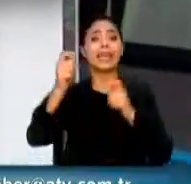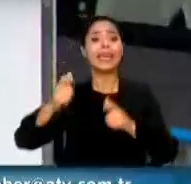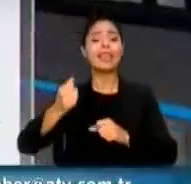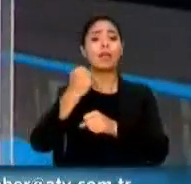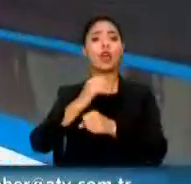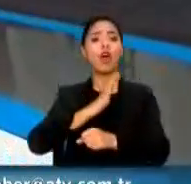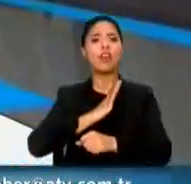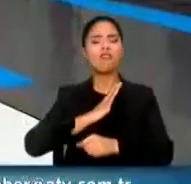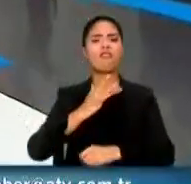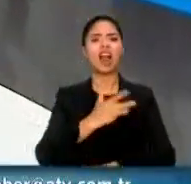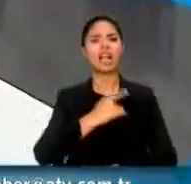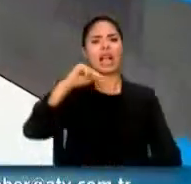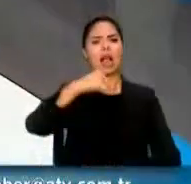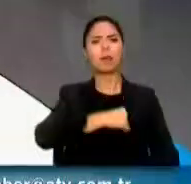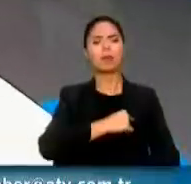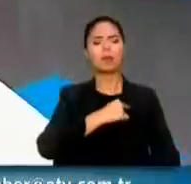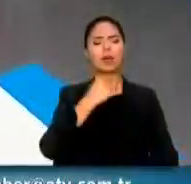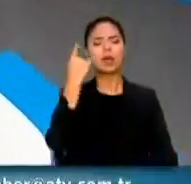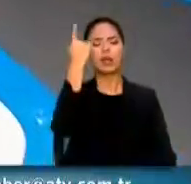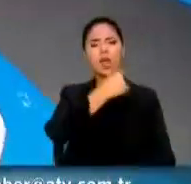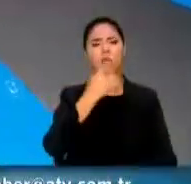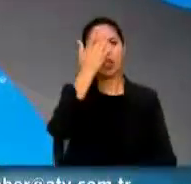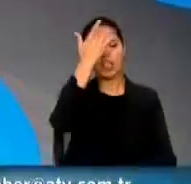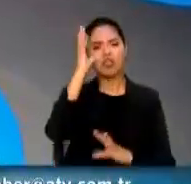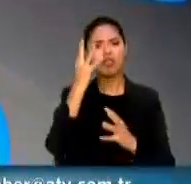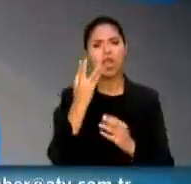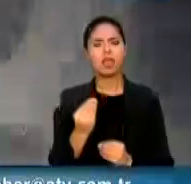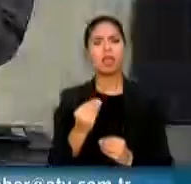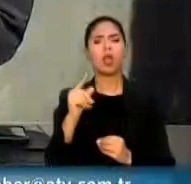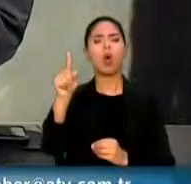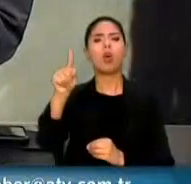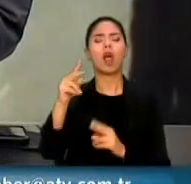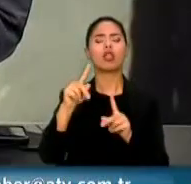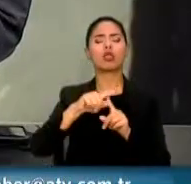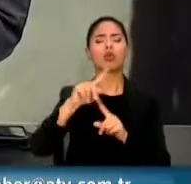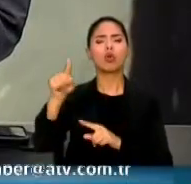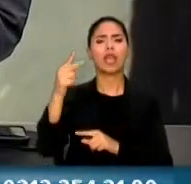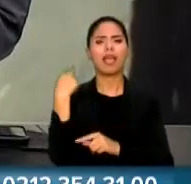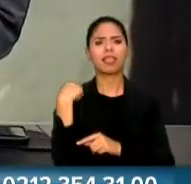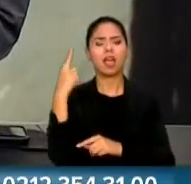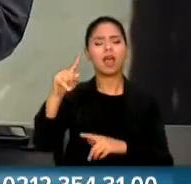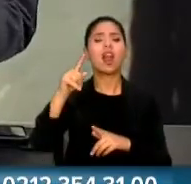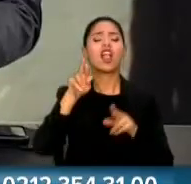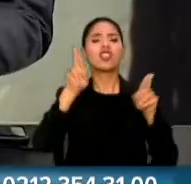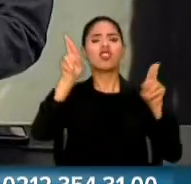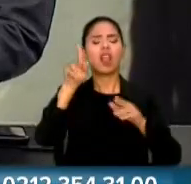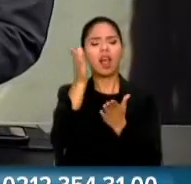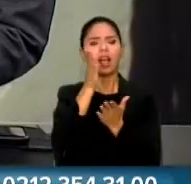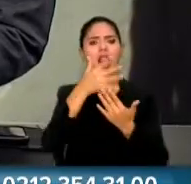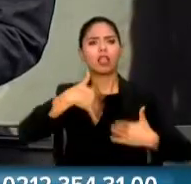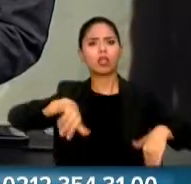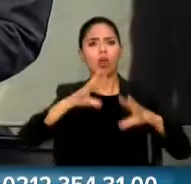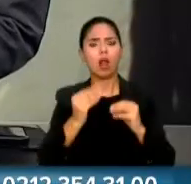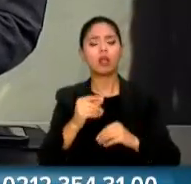İdlib'de görevdeyken kalp krizi geçirince şehit düşen Tuğgeneral Sezgin Erdoğan için Çanakkale'de tören düzenlendi bugün. Cenazeye Milli Savunma